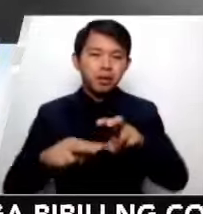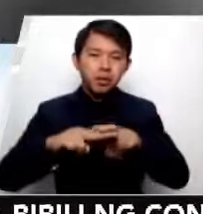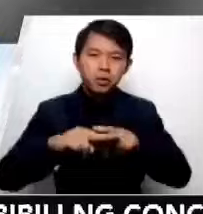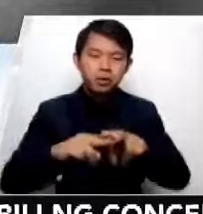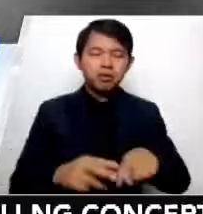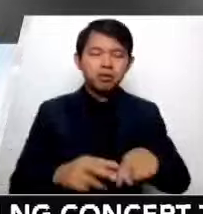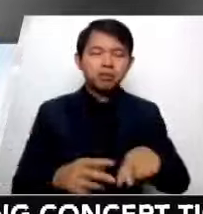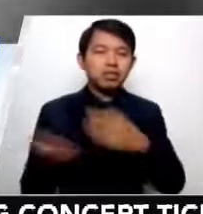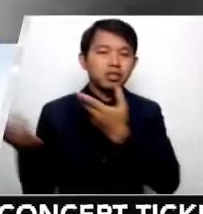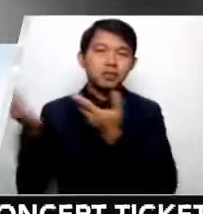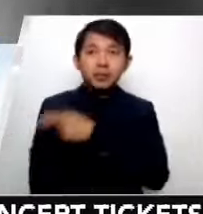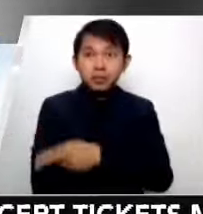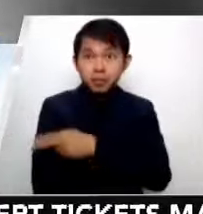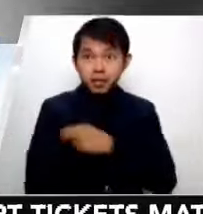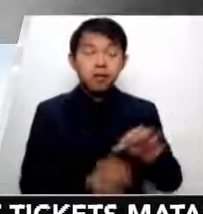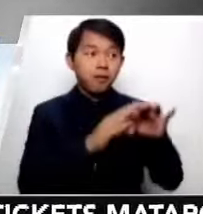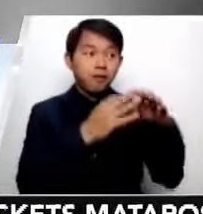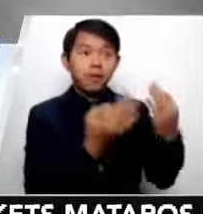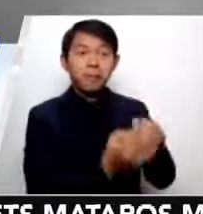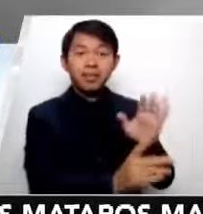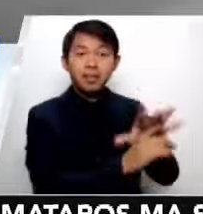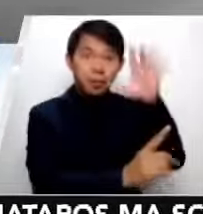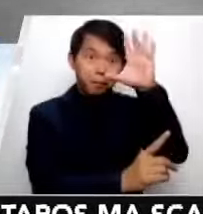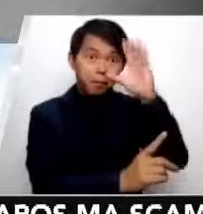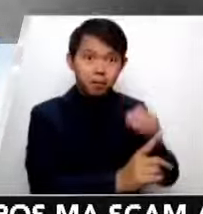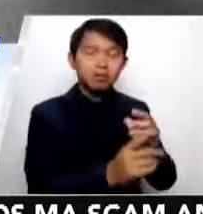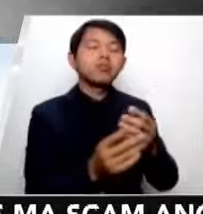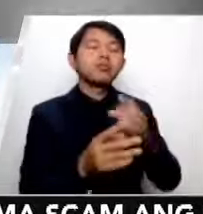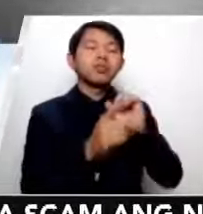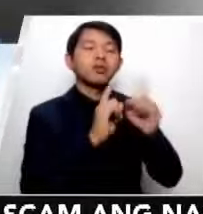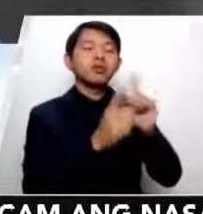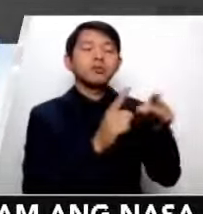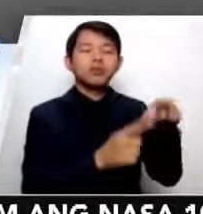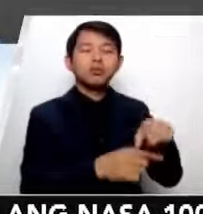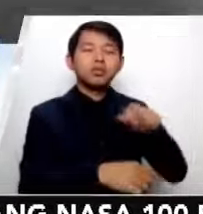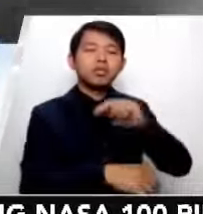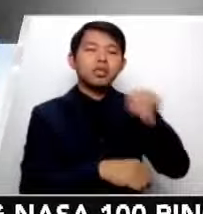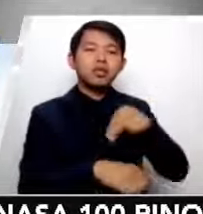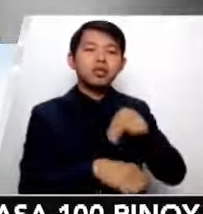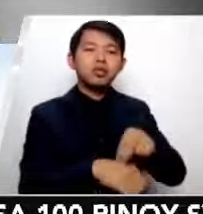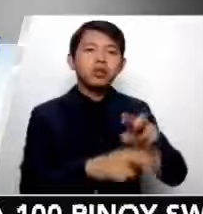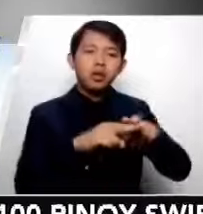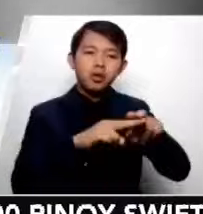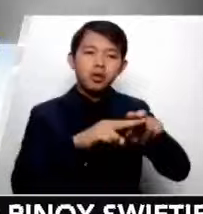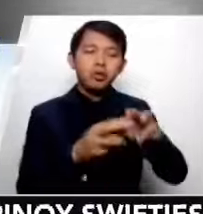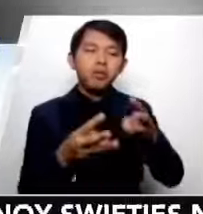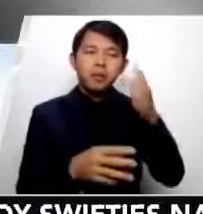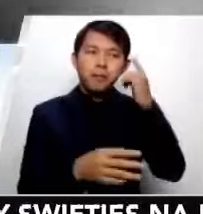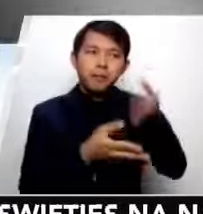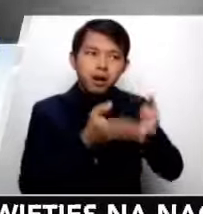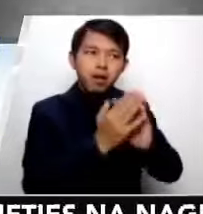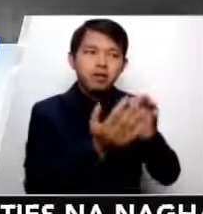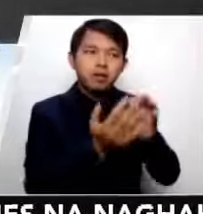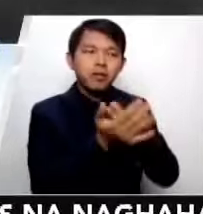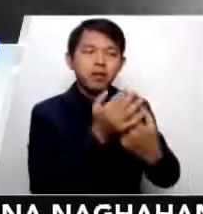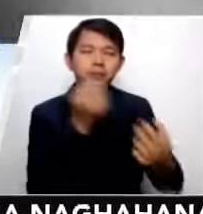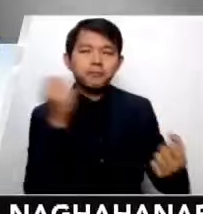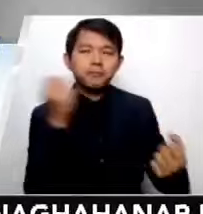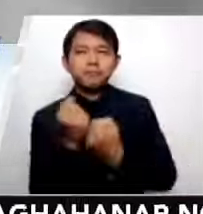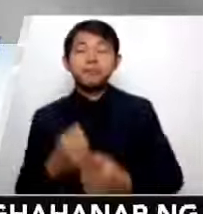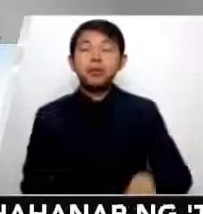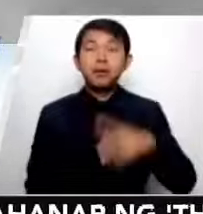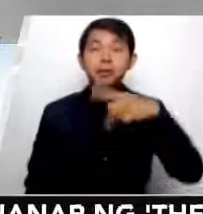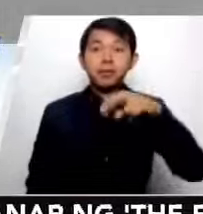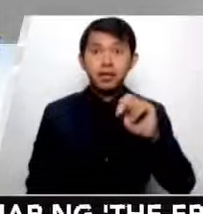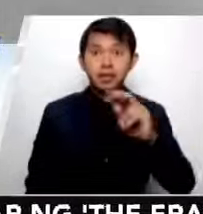sa pamunuan ng Philippine National Railways para humingi ng tulong pinansyal. Tiniyak naman ng PNP na mas